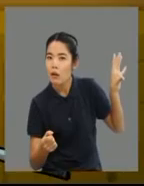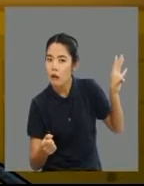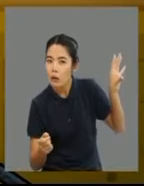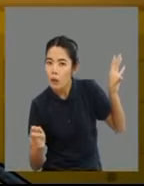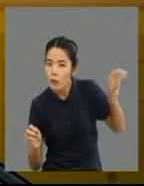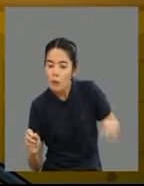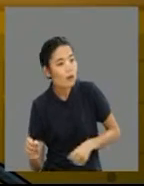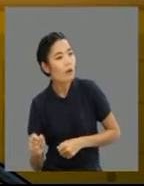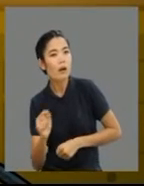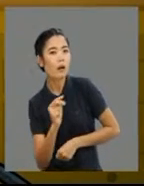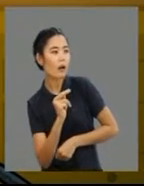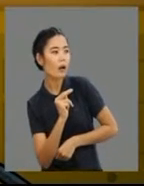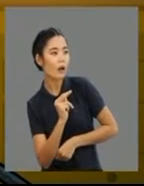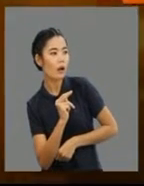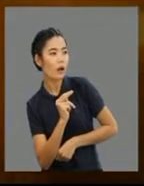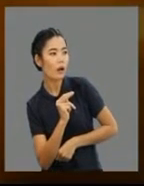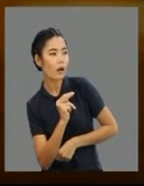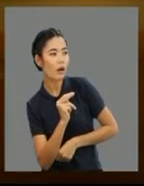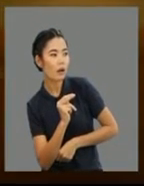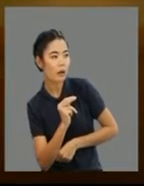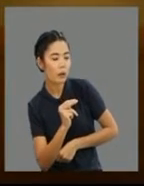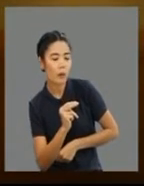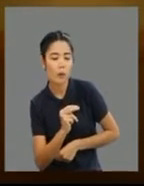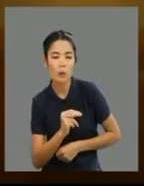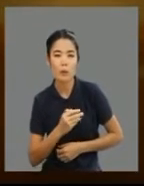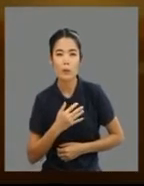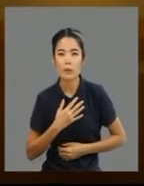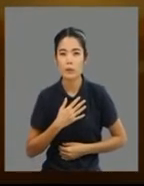เขารีบหันไปดูจุดที่คิดว่าเห็นเงา